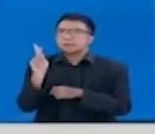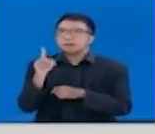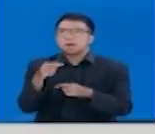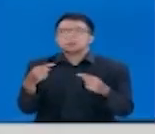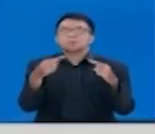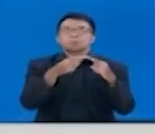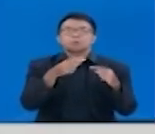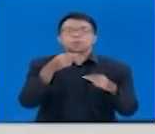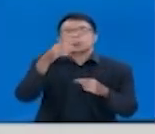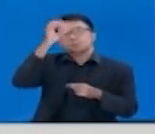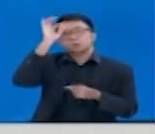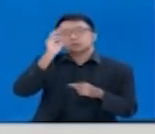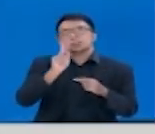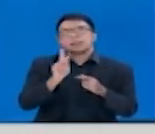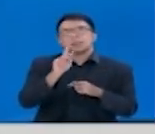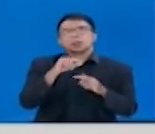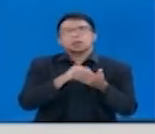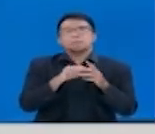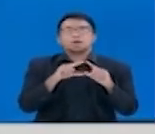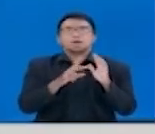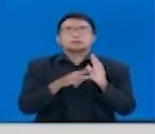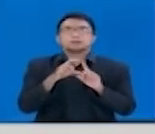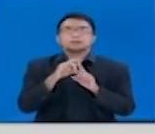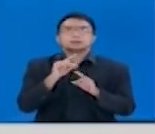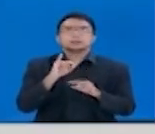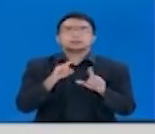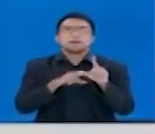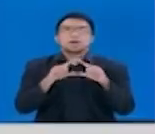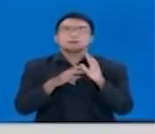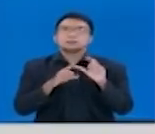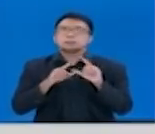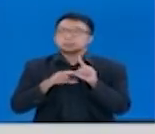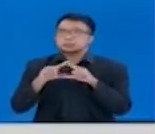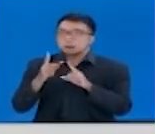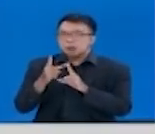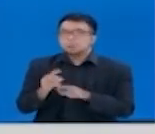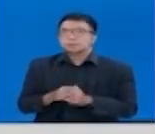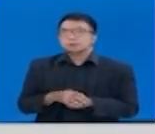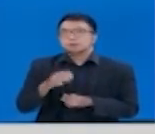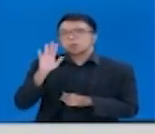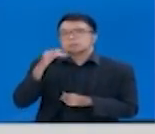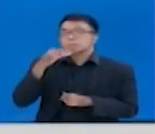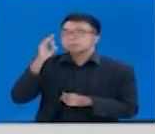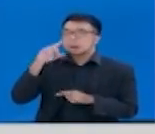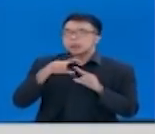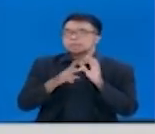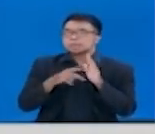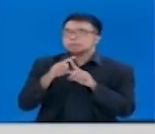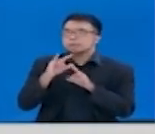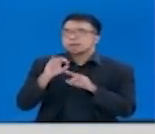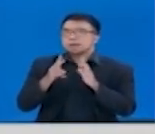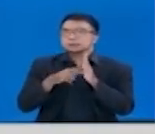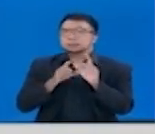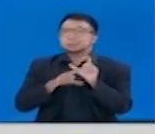Kasat Reskrim Polres Klaten, AKP Andriansyah. Selamat siang, Pak Andriansyah. Selamat